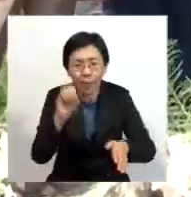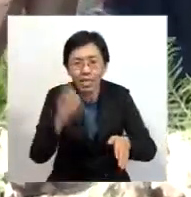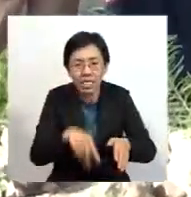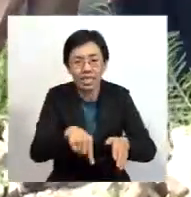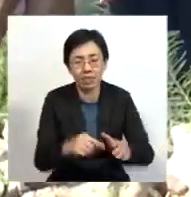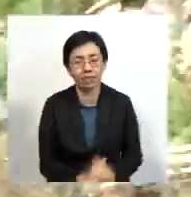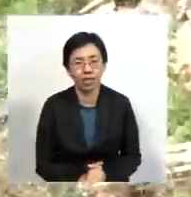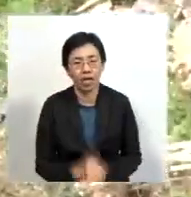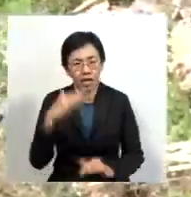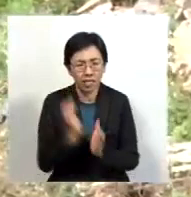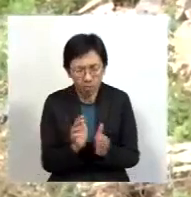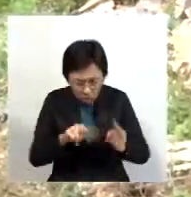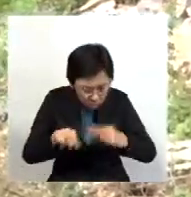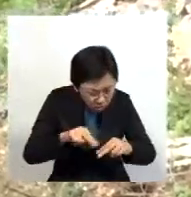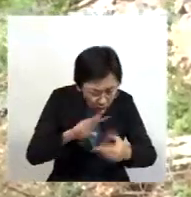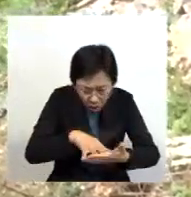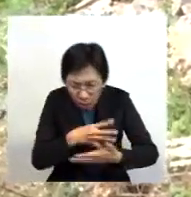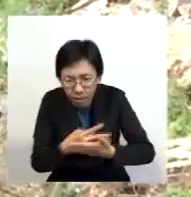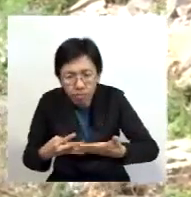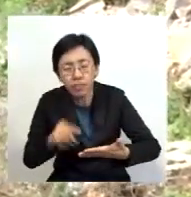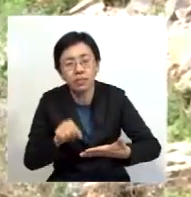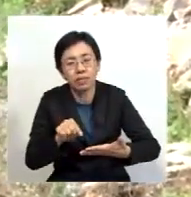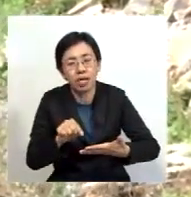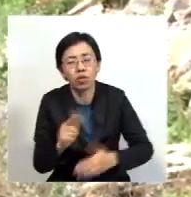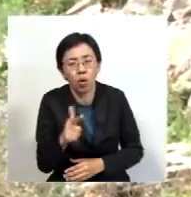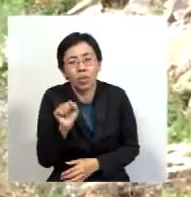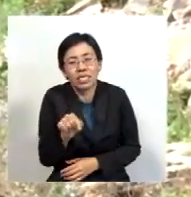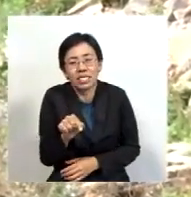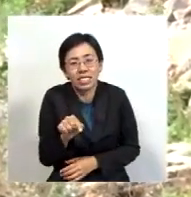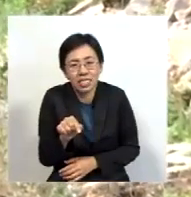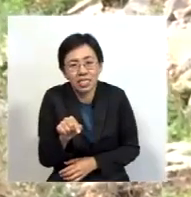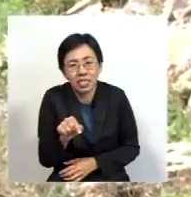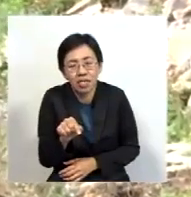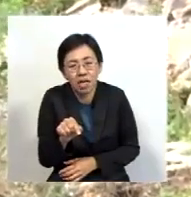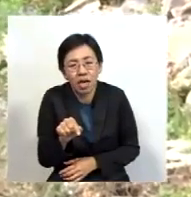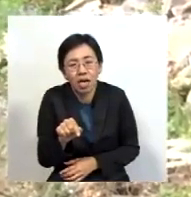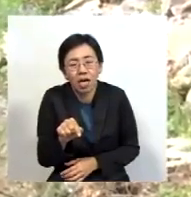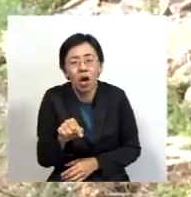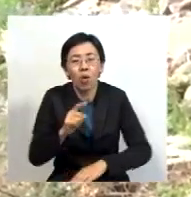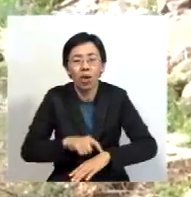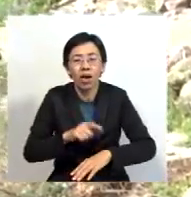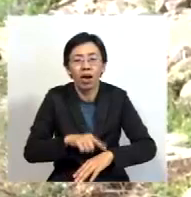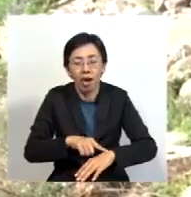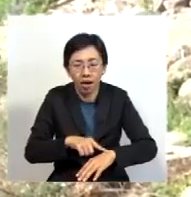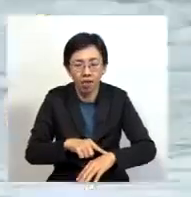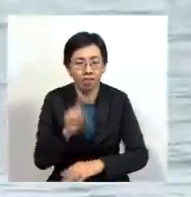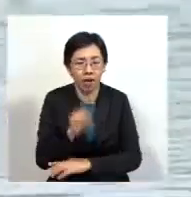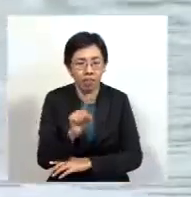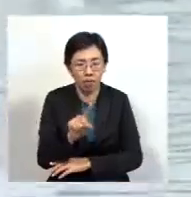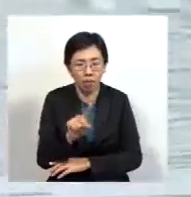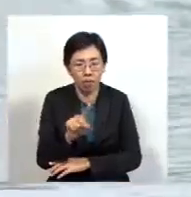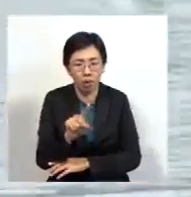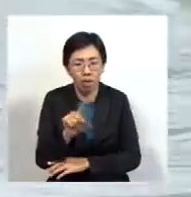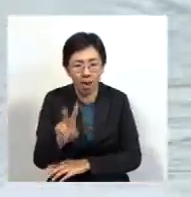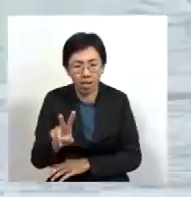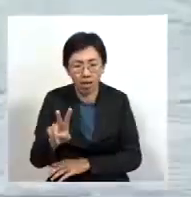ได้วางแผนเพื่อค้นหาค่าทองในจุดนี้นะคะโดยได้ลงไปตั้งแต่เวลา13นาฬิกาจนถึ